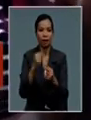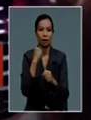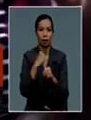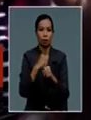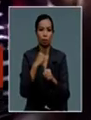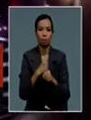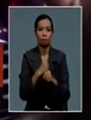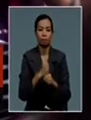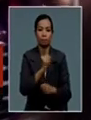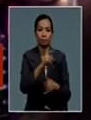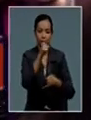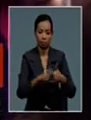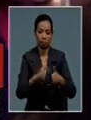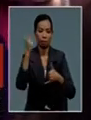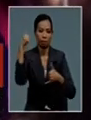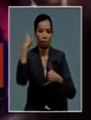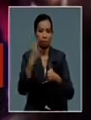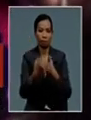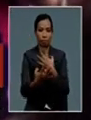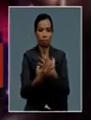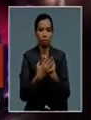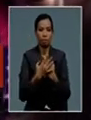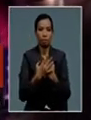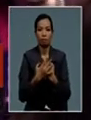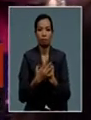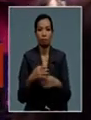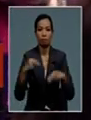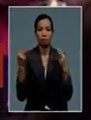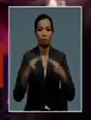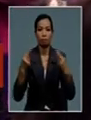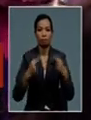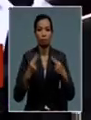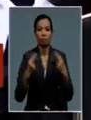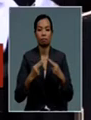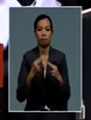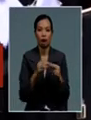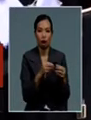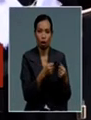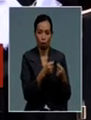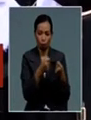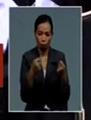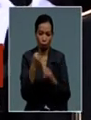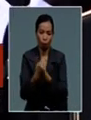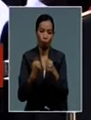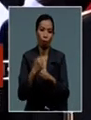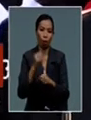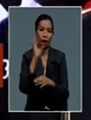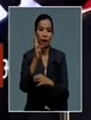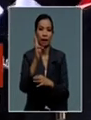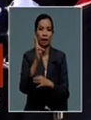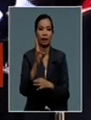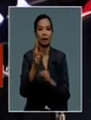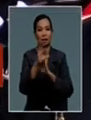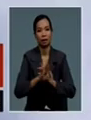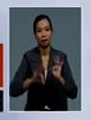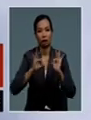ที่อยู่ในซีเรียโดยเฉพาะที่ถูกจำคุกหลังจากเกิดสงครามกลางเมืองที่ยืดเยื้อมานานถึง7ปีขณะที่ไฮไลท์สำคั